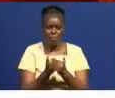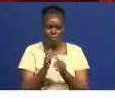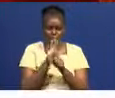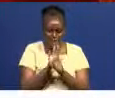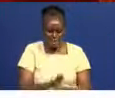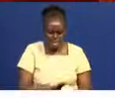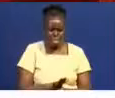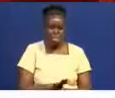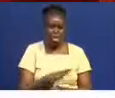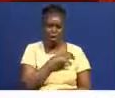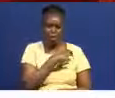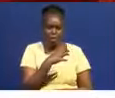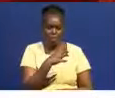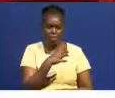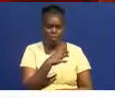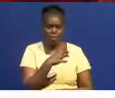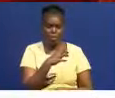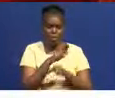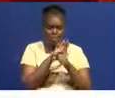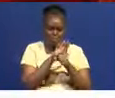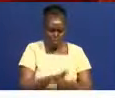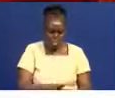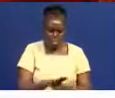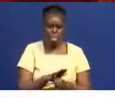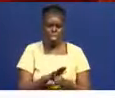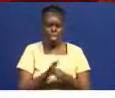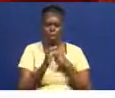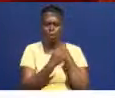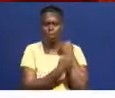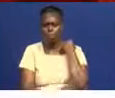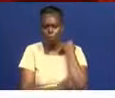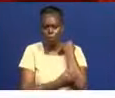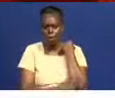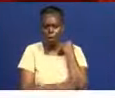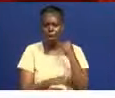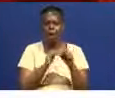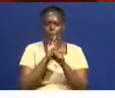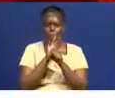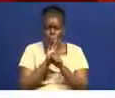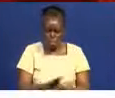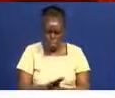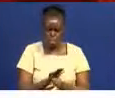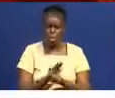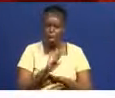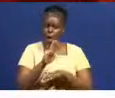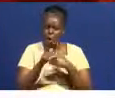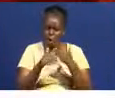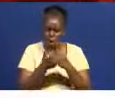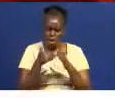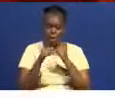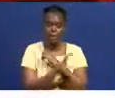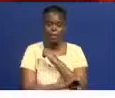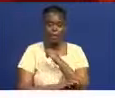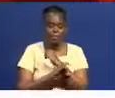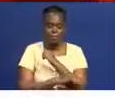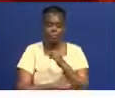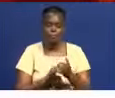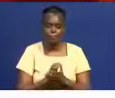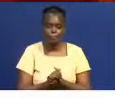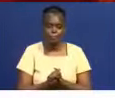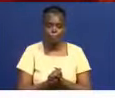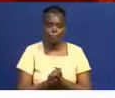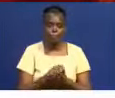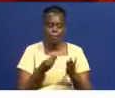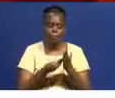Haugandamizi tajiri peke yake, haugandamizi maskini peke yake, bali unagandamiza kila mtu katika nchi.